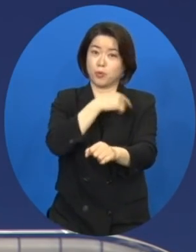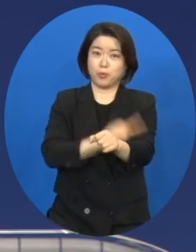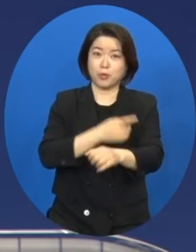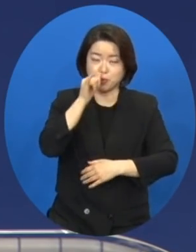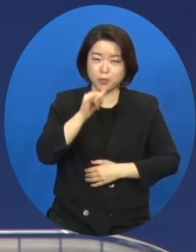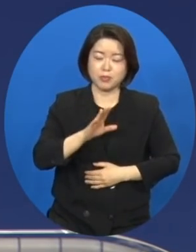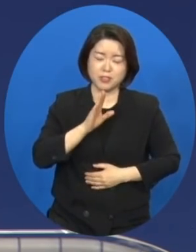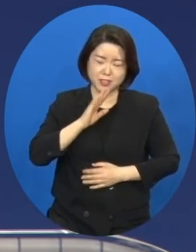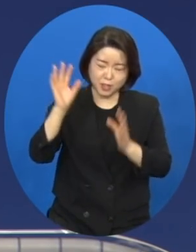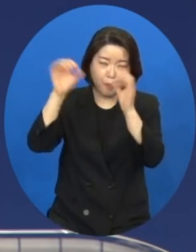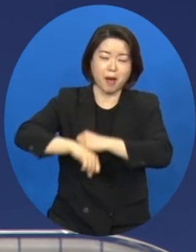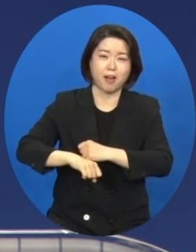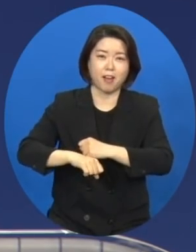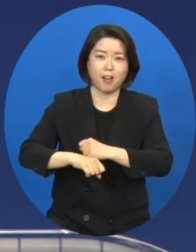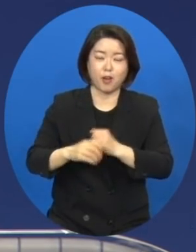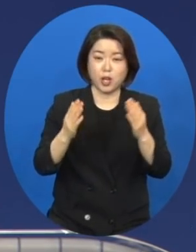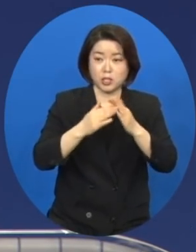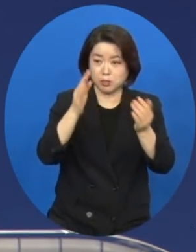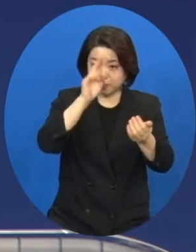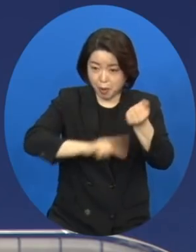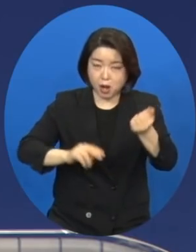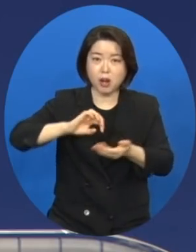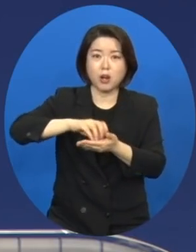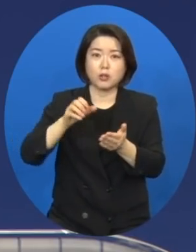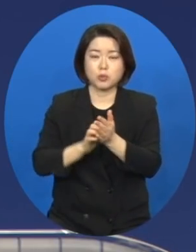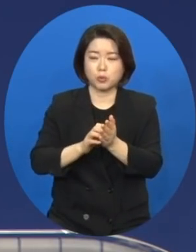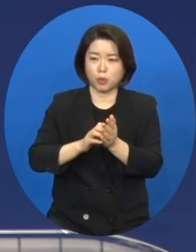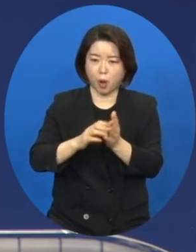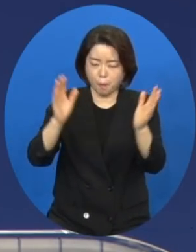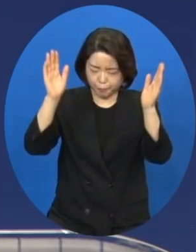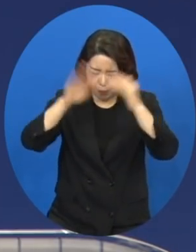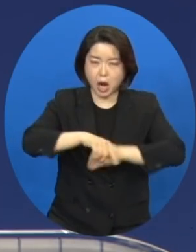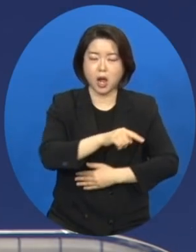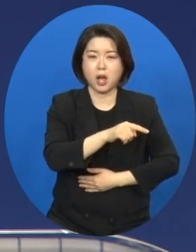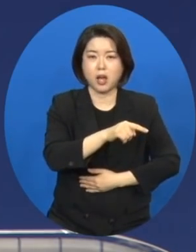망했어요. 집도 다 팔아야 할 정도로 쫄딱 망했습니다.